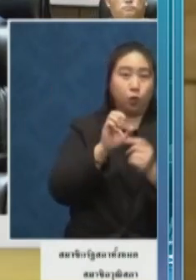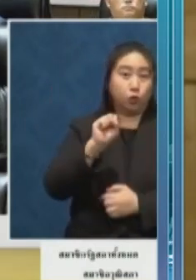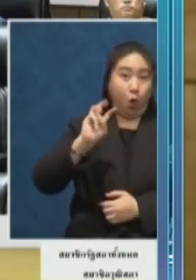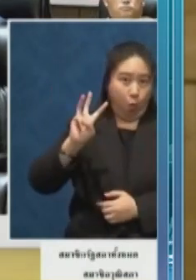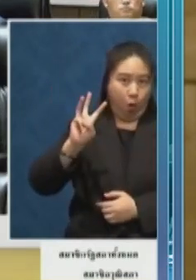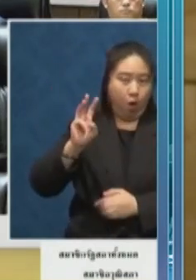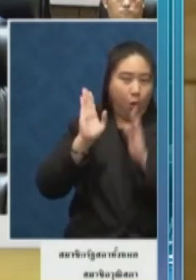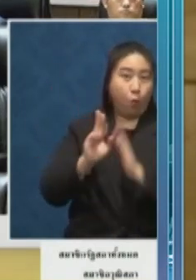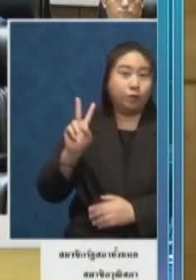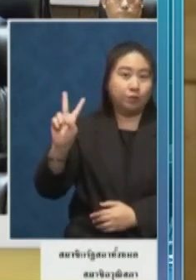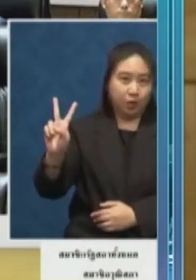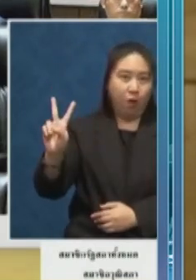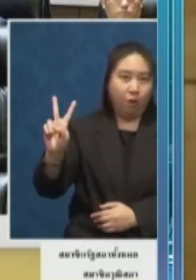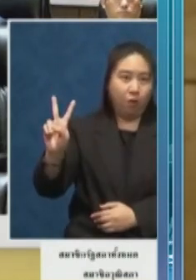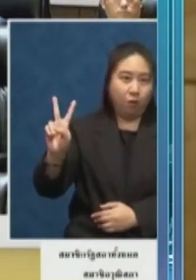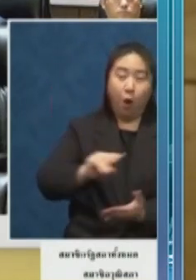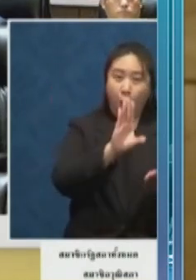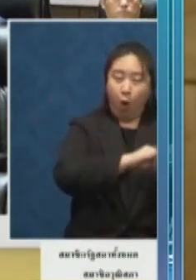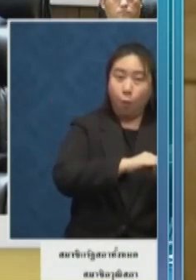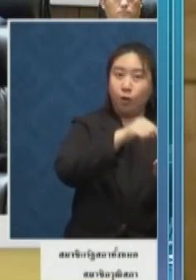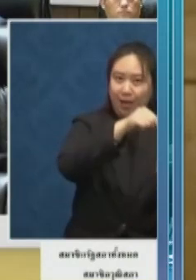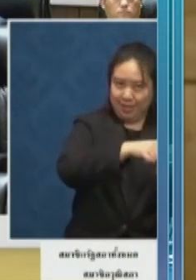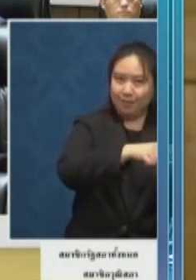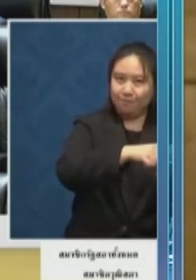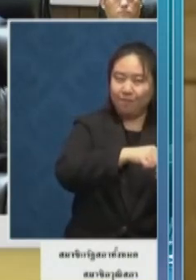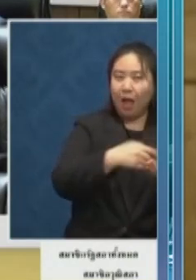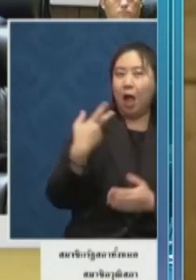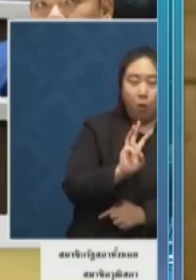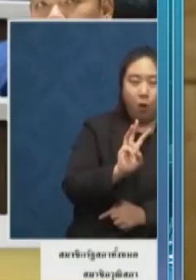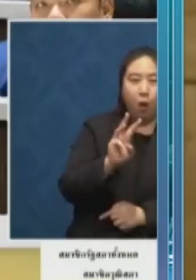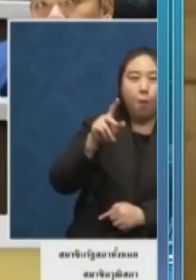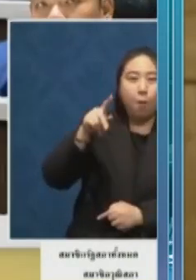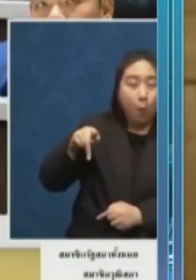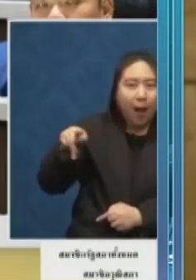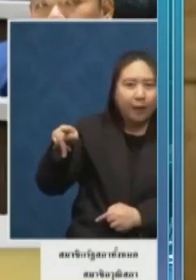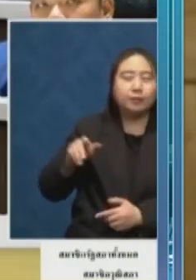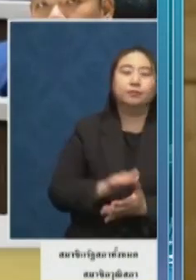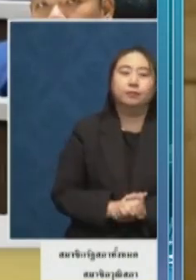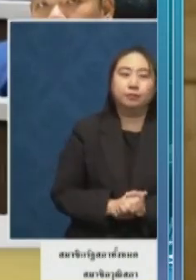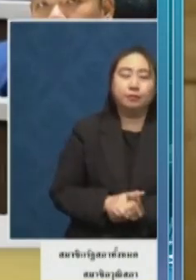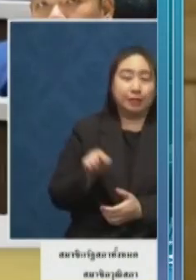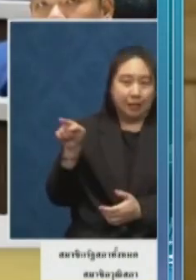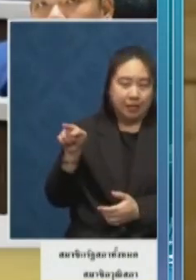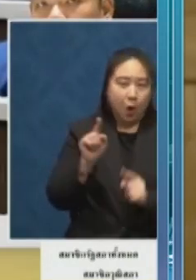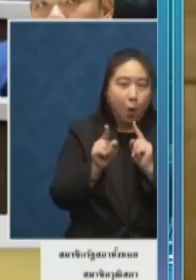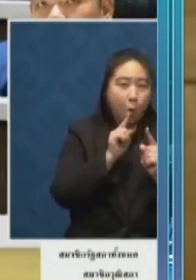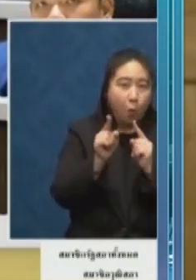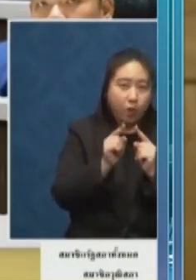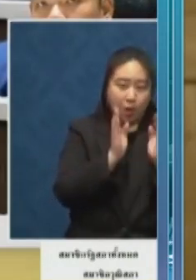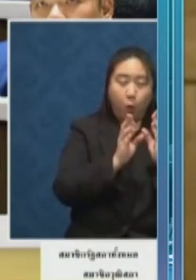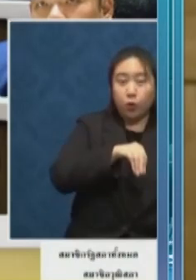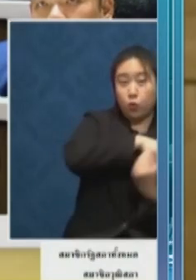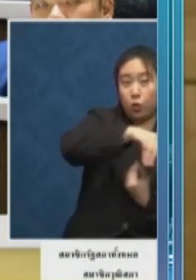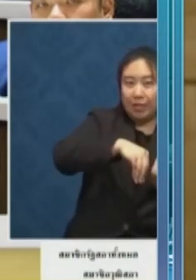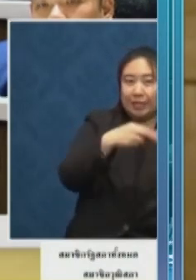รังสิมันรมเตั้งข้อสังเกตว่าเอ๊ะก่อนหน้านี้เนี่ยมันมีออกหมายจับแล้วนี่อืแล้วทำไมมันเปลี่ยนอ่ะเปลี่ยนเปลี่ยนกลายเป็นเหมือน